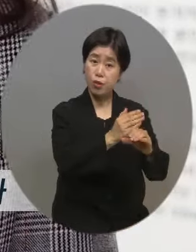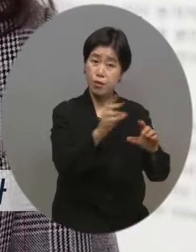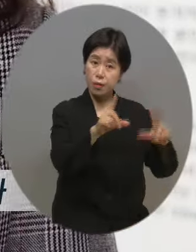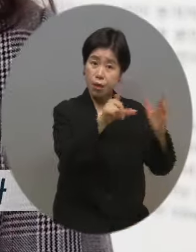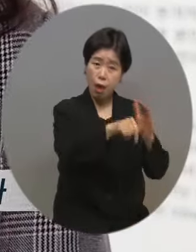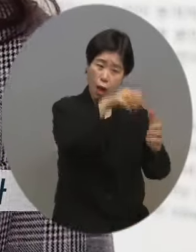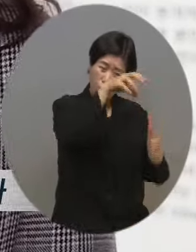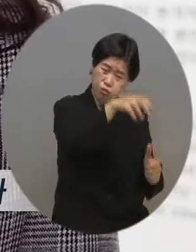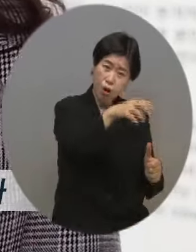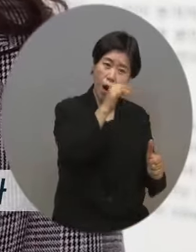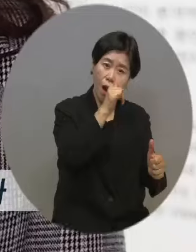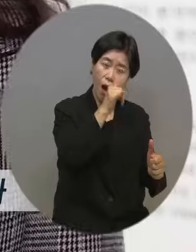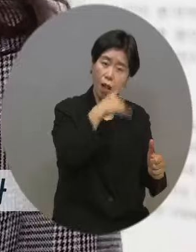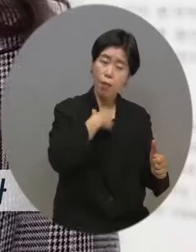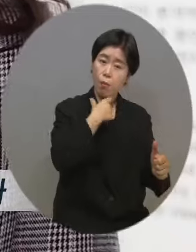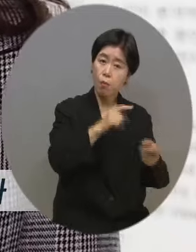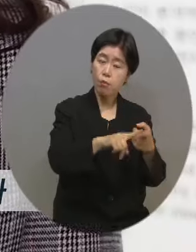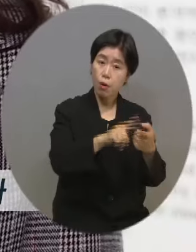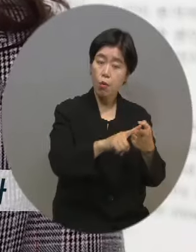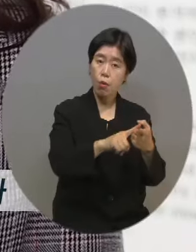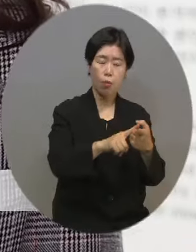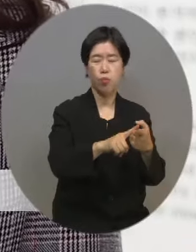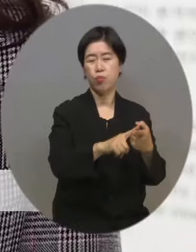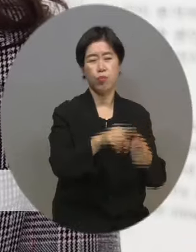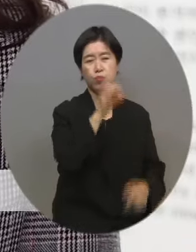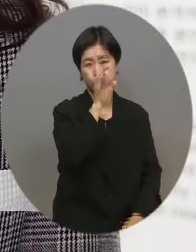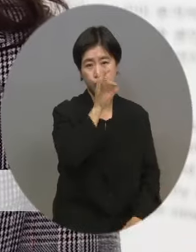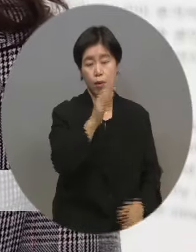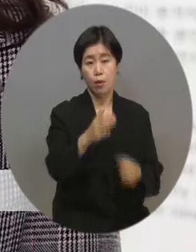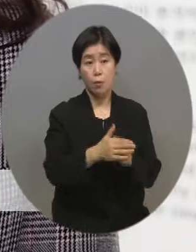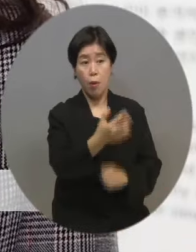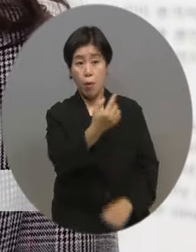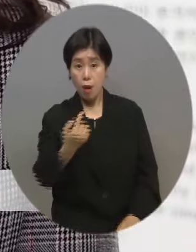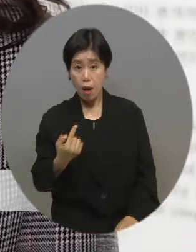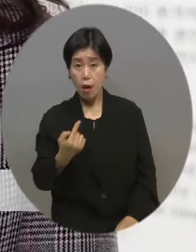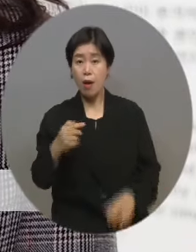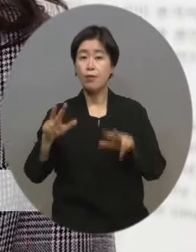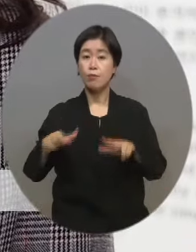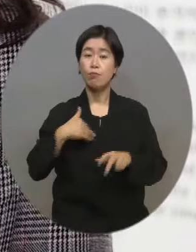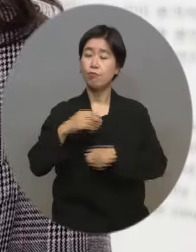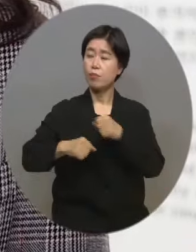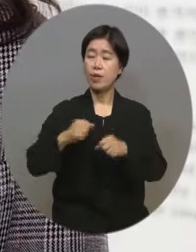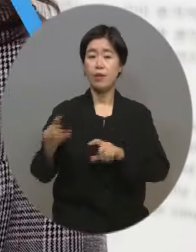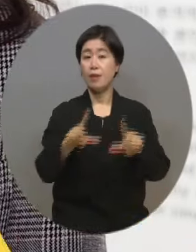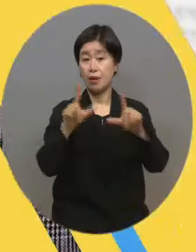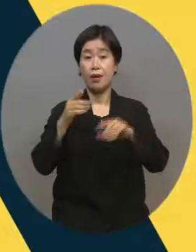와서 꿈도 꾸고 또 새 생명도 얻고 그러니까 참 감사하고 고마운 거죠. 네.